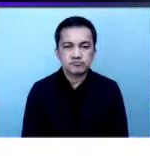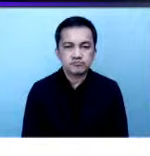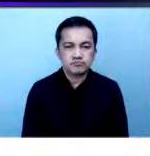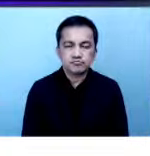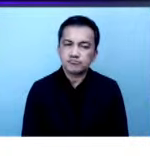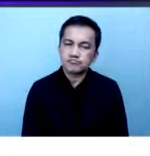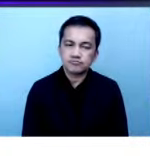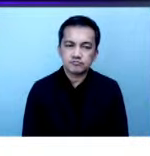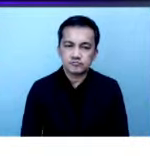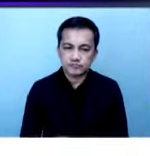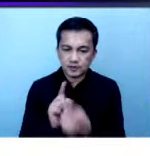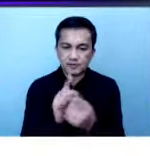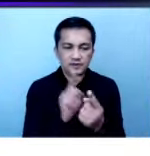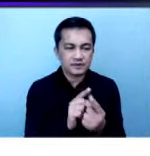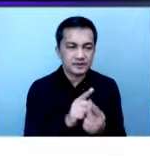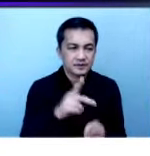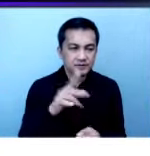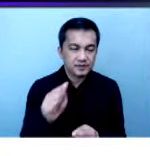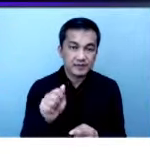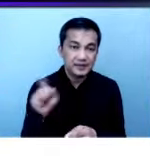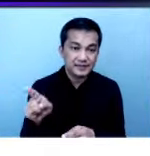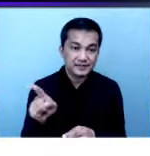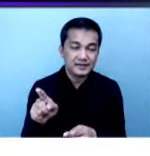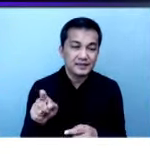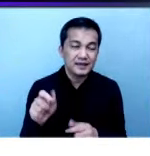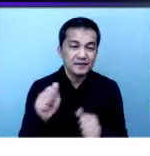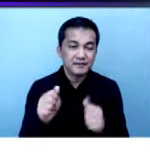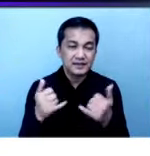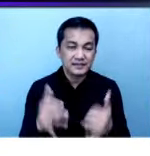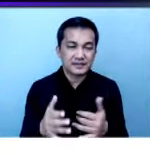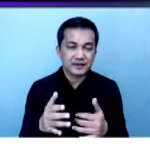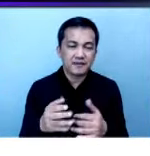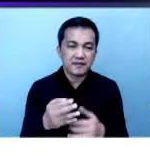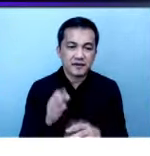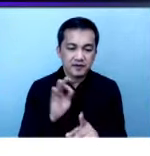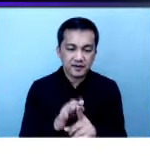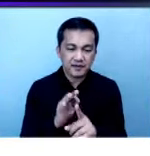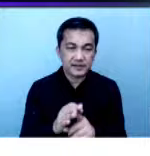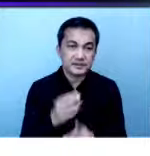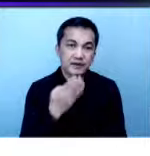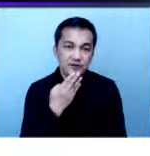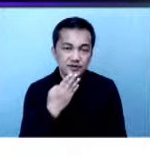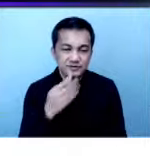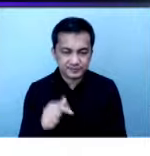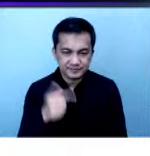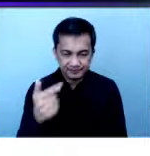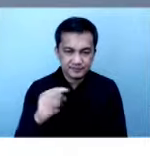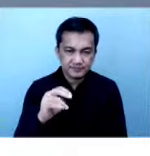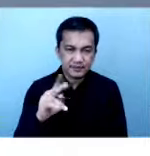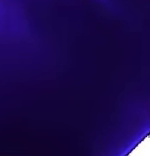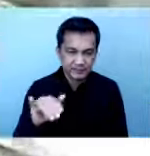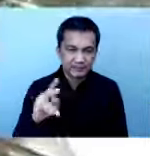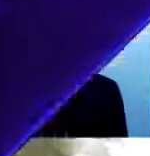Naka-meet and greet ng PBA stars ang kanilang fans sa Bacolod. Nasa frontline ng balitang yan, si Marty Bautista.